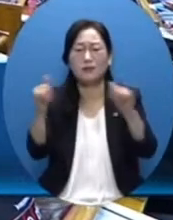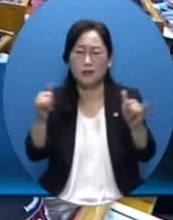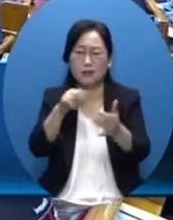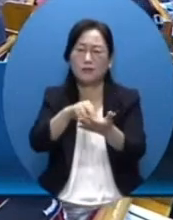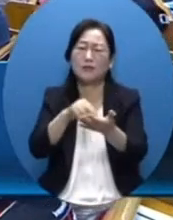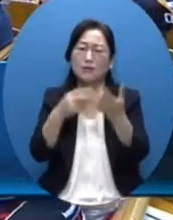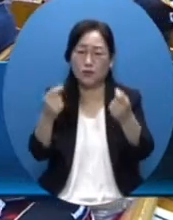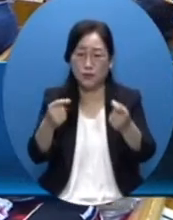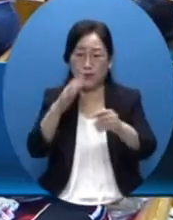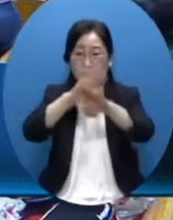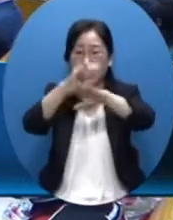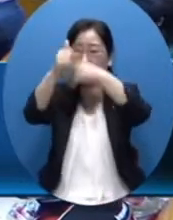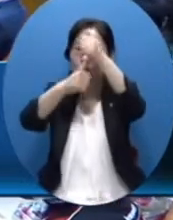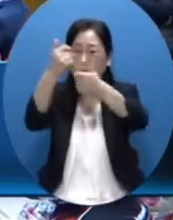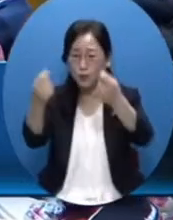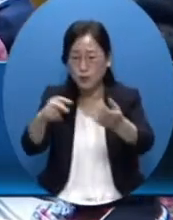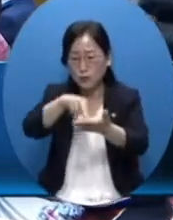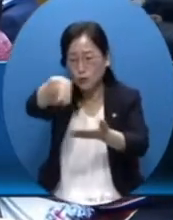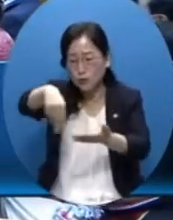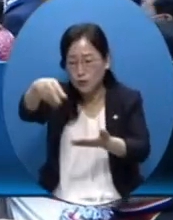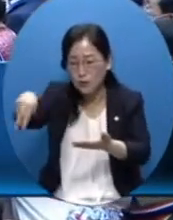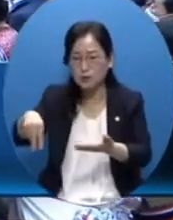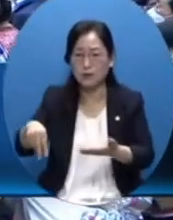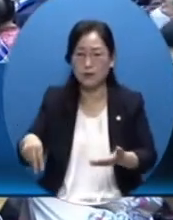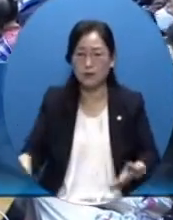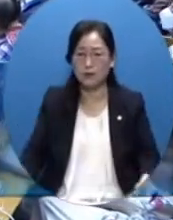조상도 처럼 또 돈 아니다